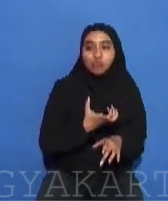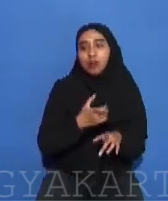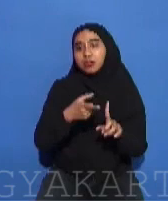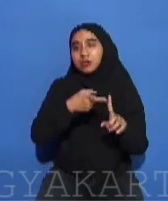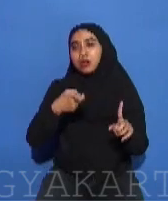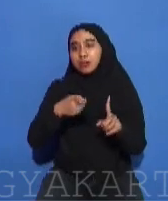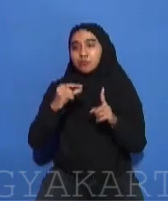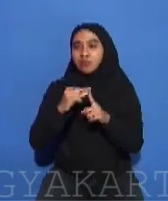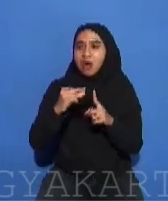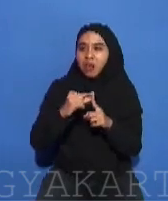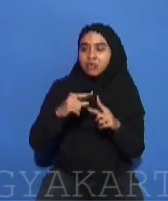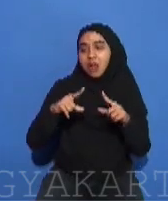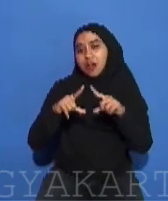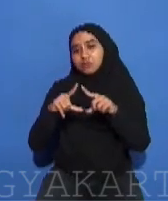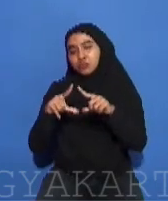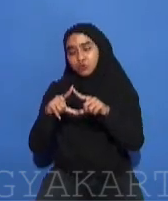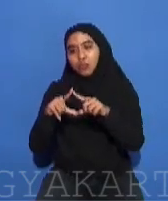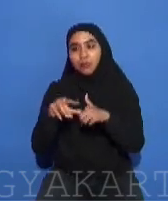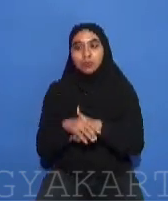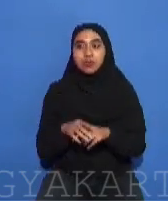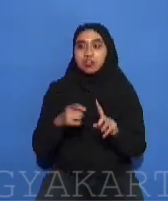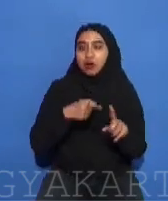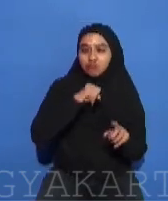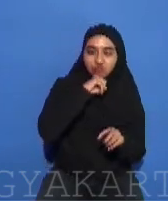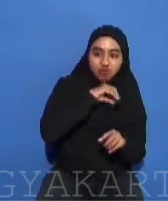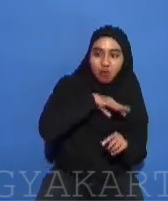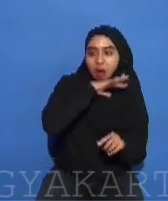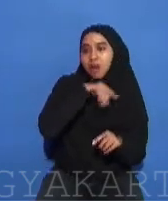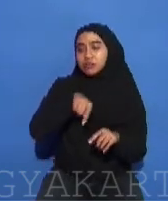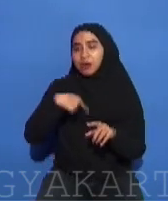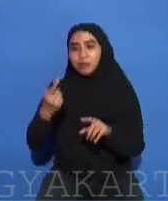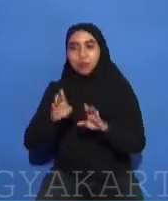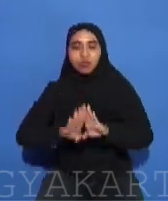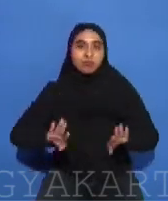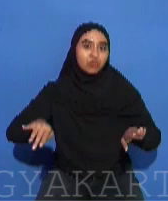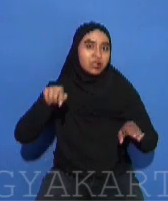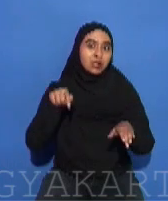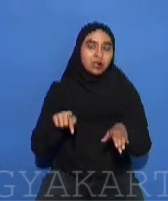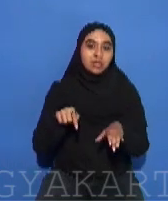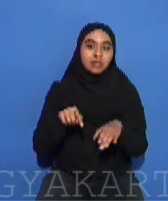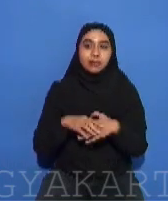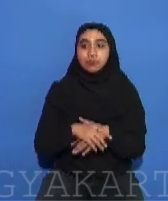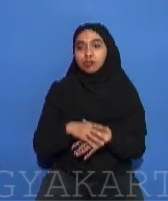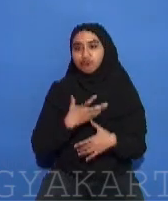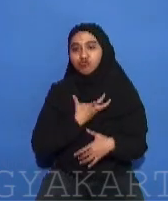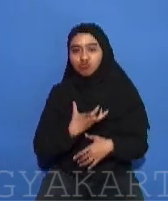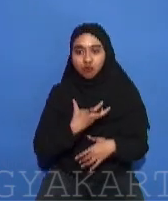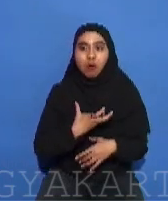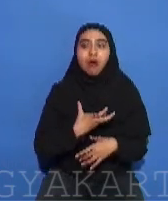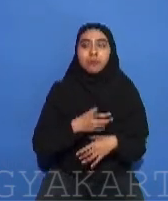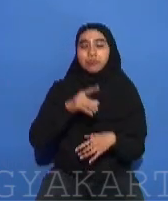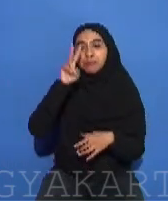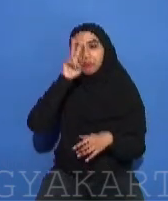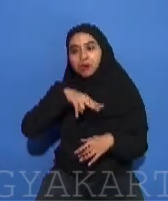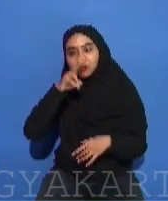adicara, kaampingi dening tiyang sepuh sarta para pamongipun. Para siswa menika ugi ketingal remen sanget midhangetaken lan mirsani